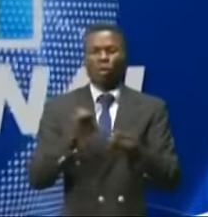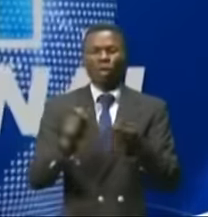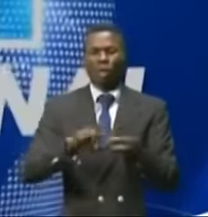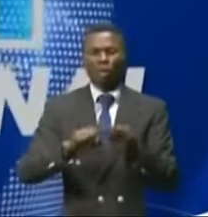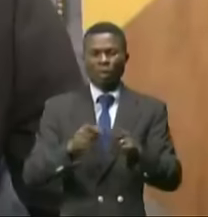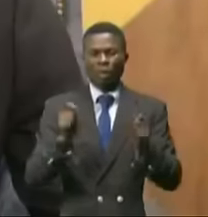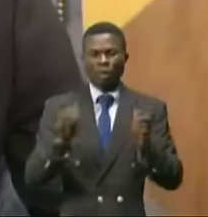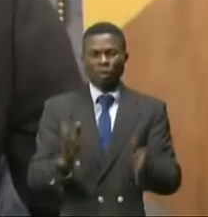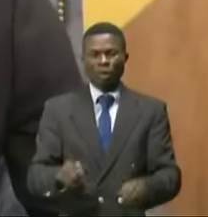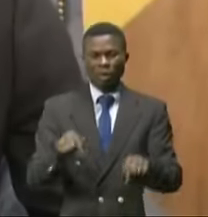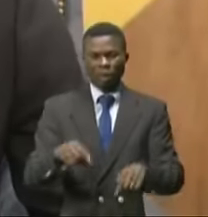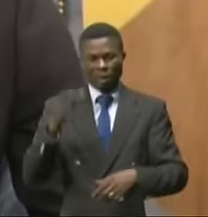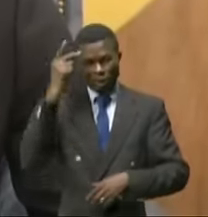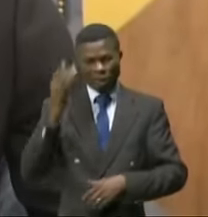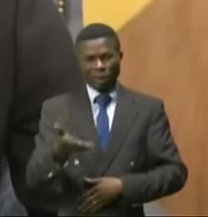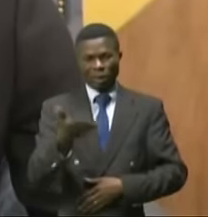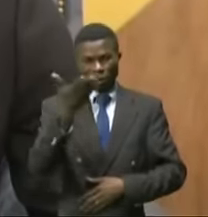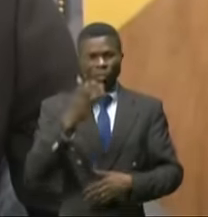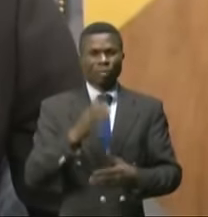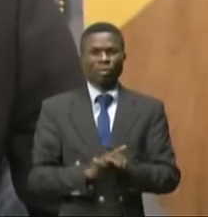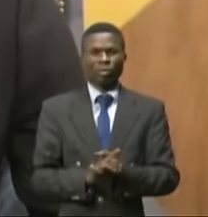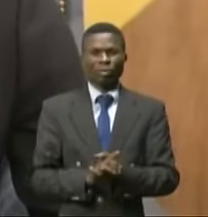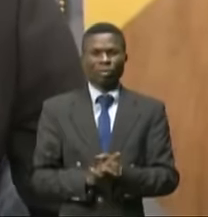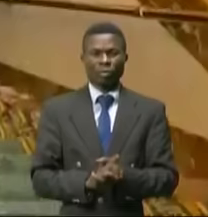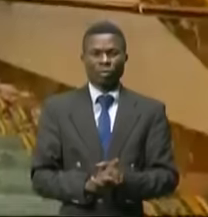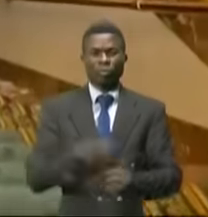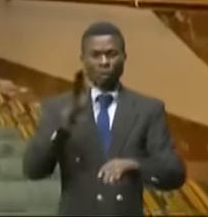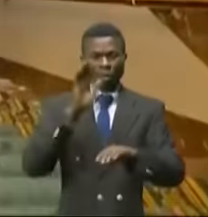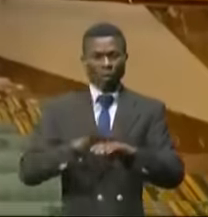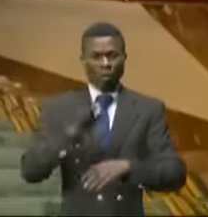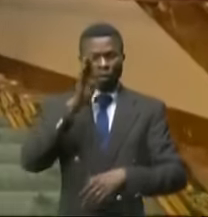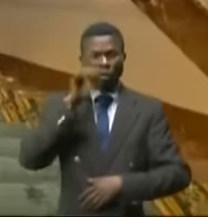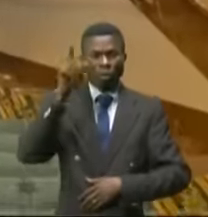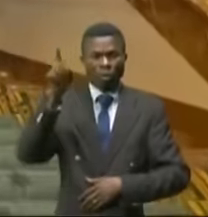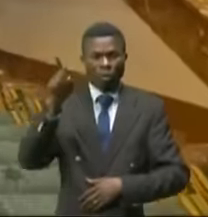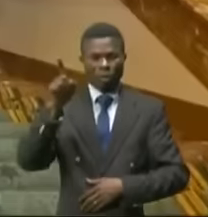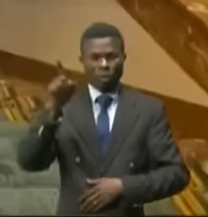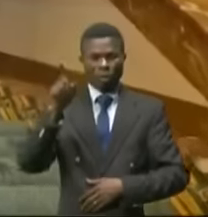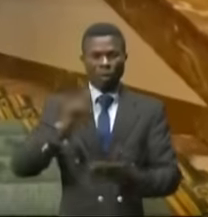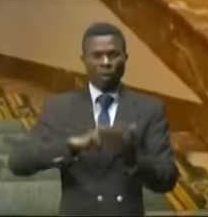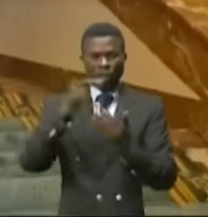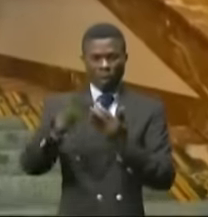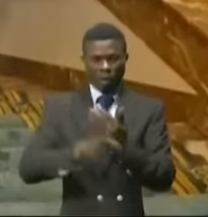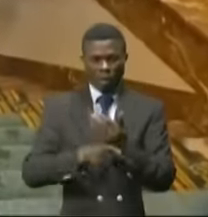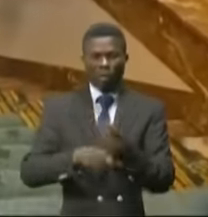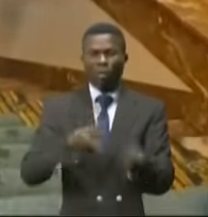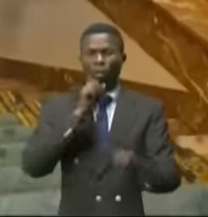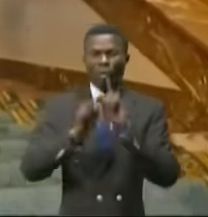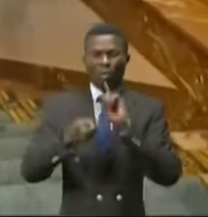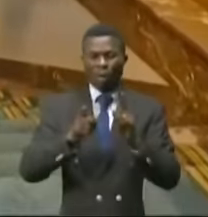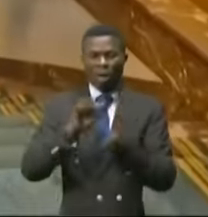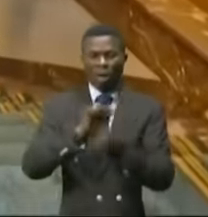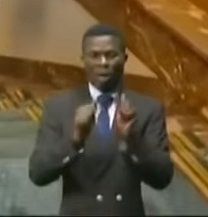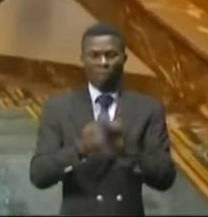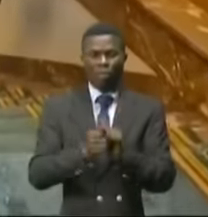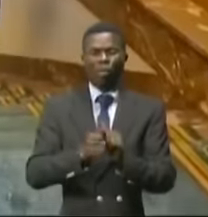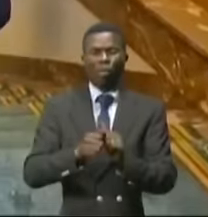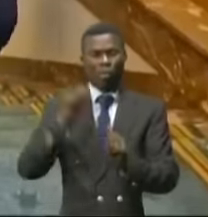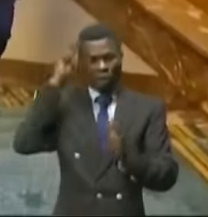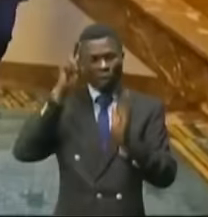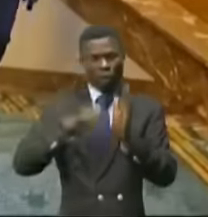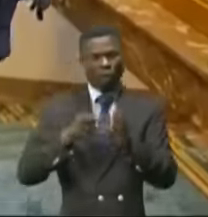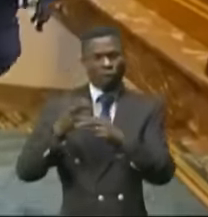Kinshasa. Nous nous sommes retrouvés là à Bruxelles dans le cadre de la diplomatie parlementaire, en fait, pour faire le